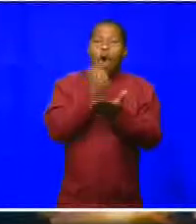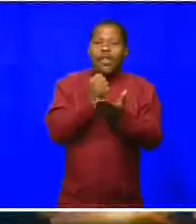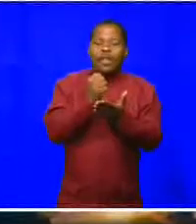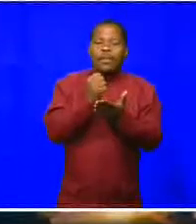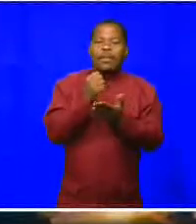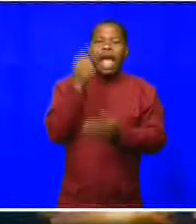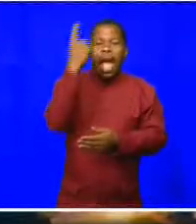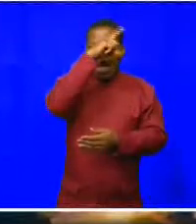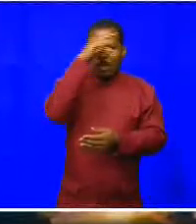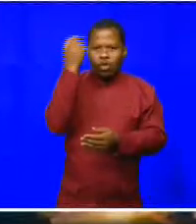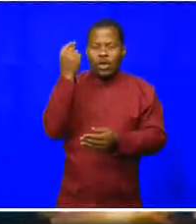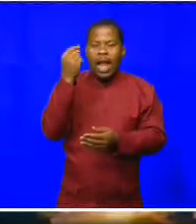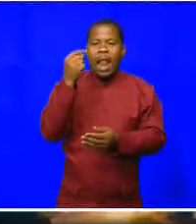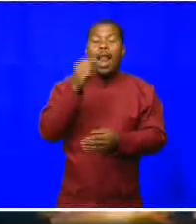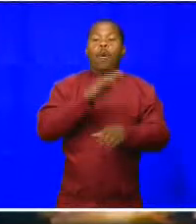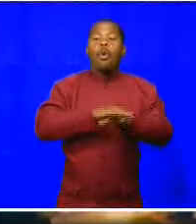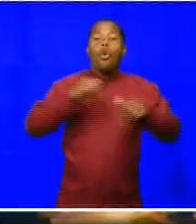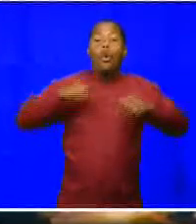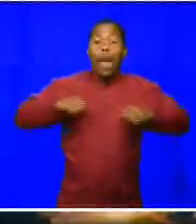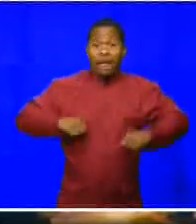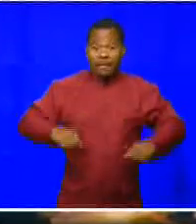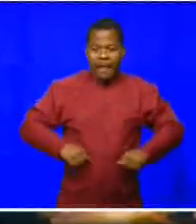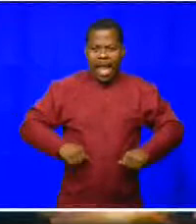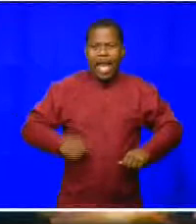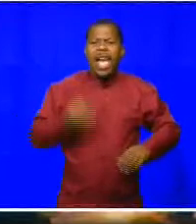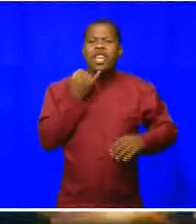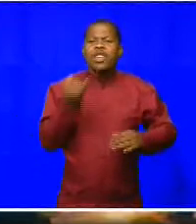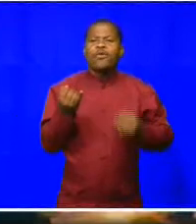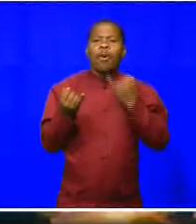kuthi sale imali bayithola ngelihlelo lwahamba mali.